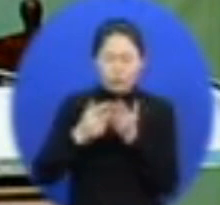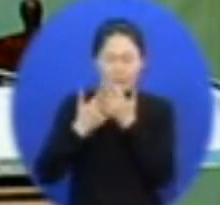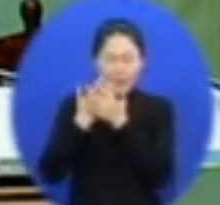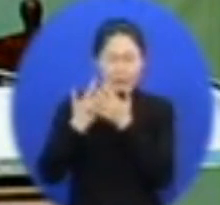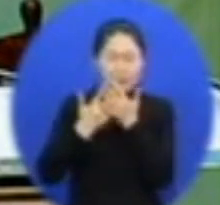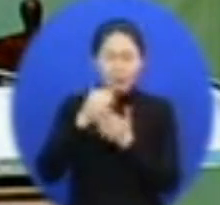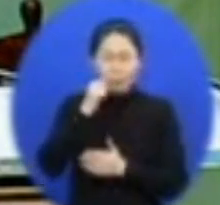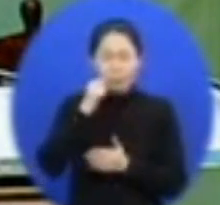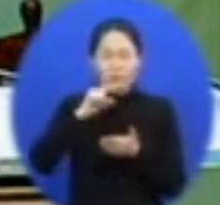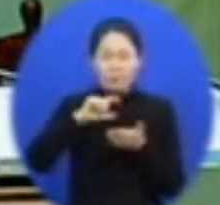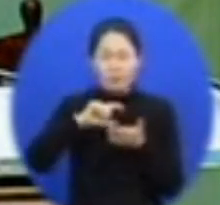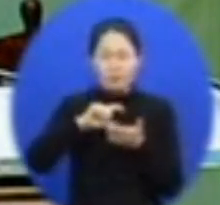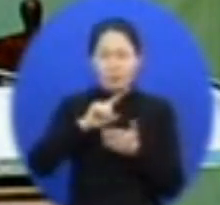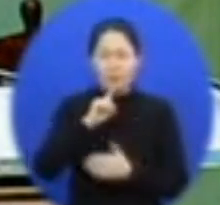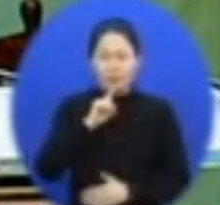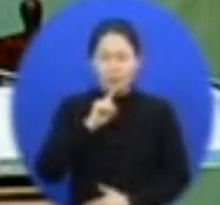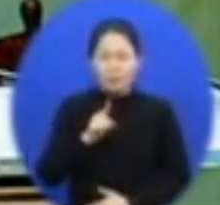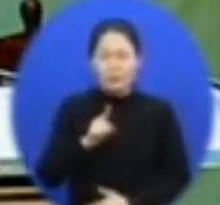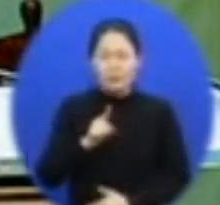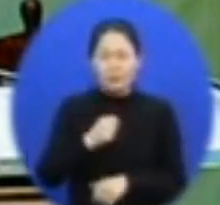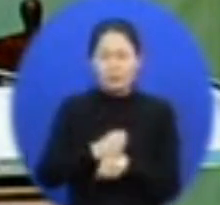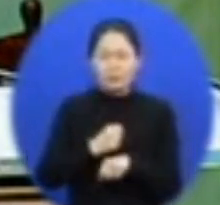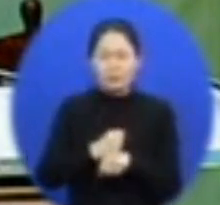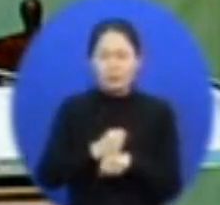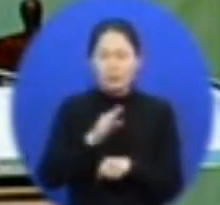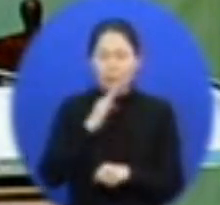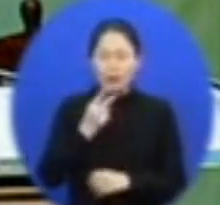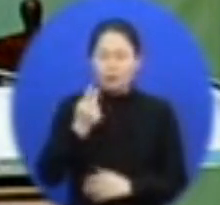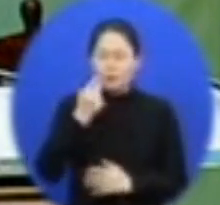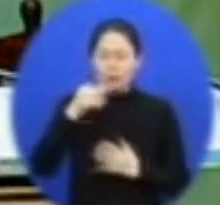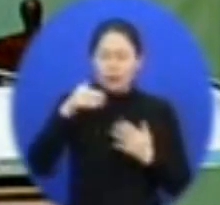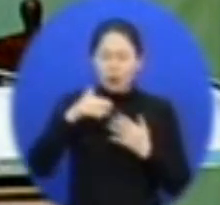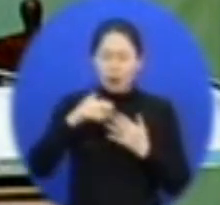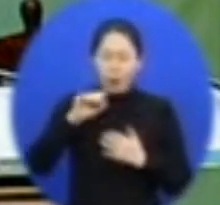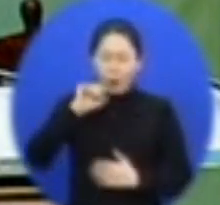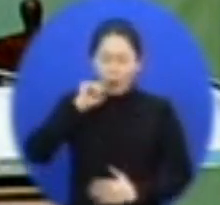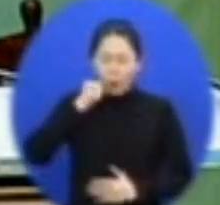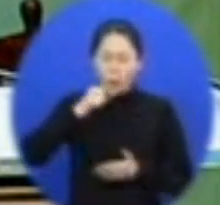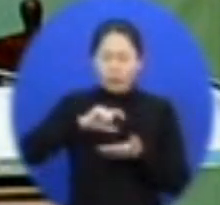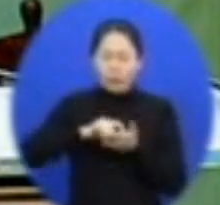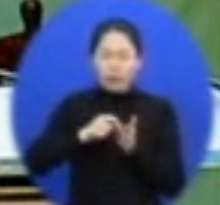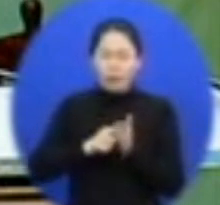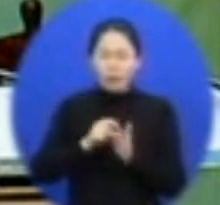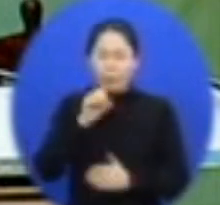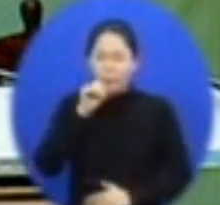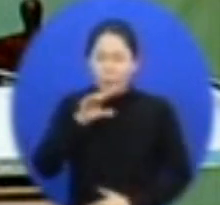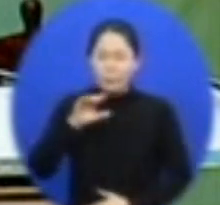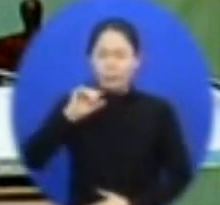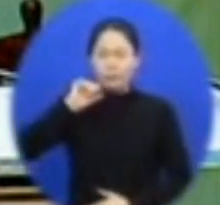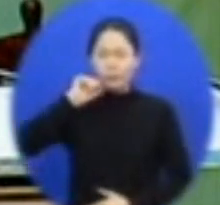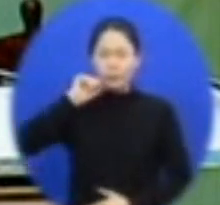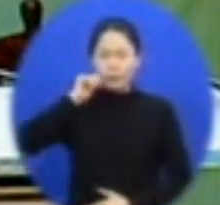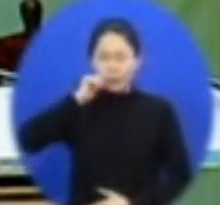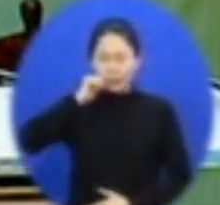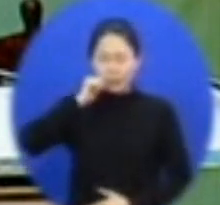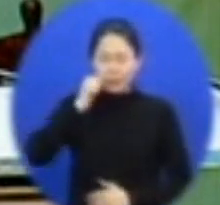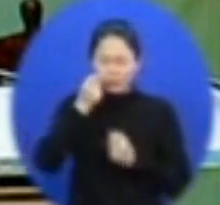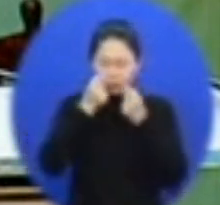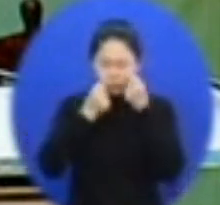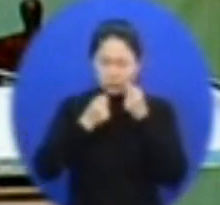보면서 도무지 숨쉬기가 어려울 정도로 소리를 내지 못하고 아 우셨다 고